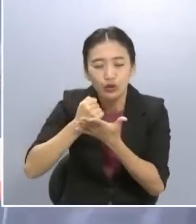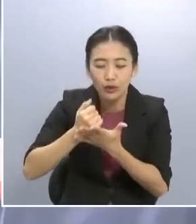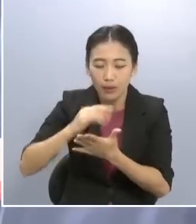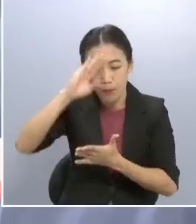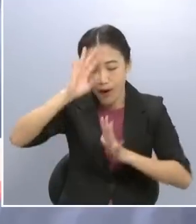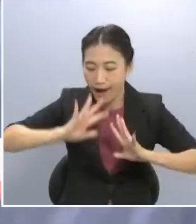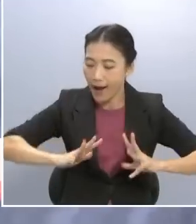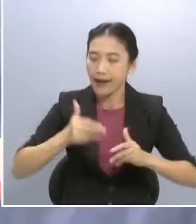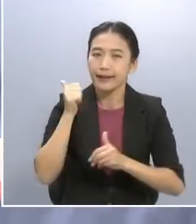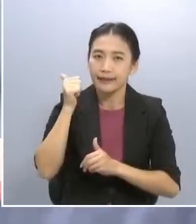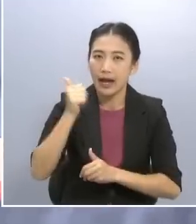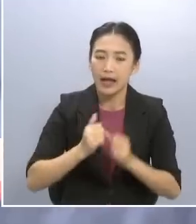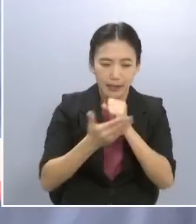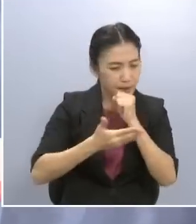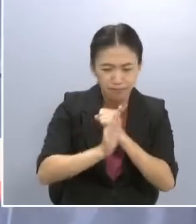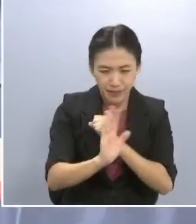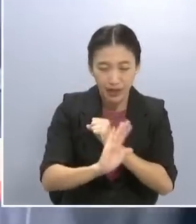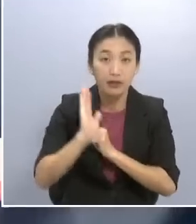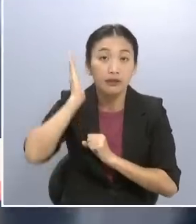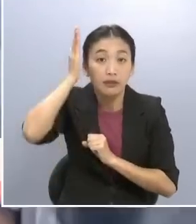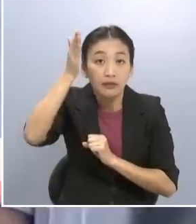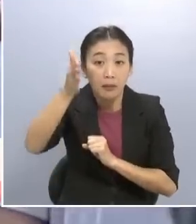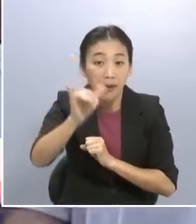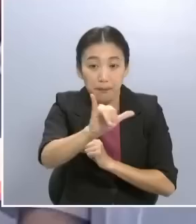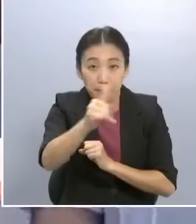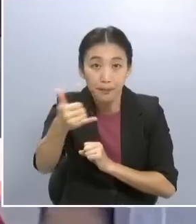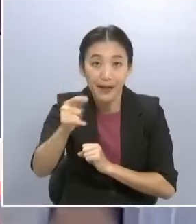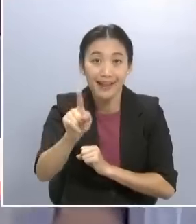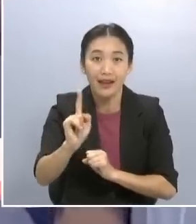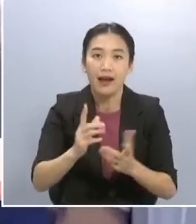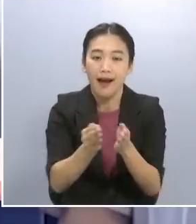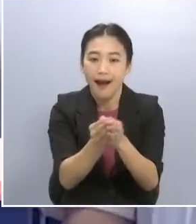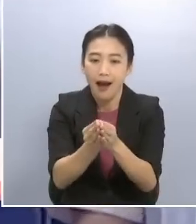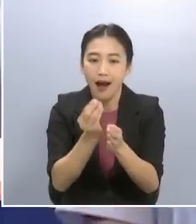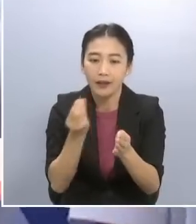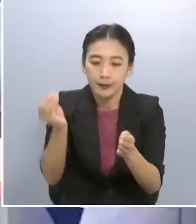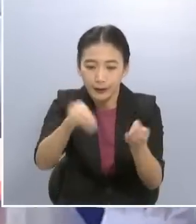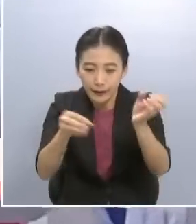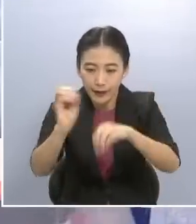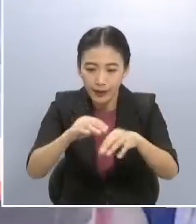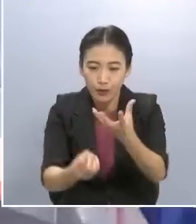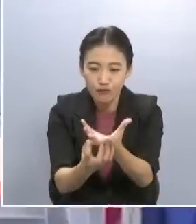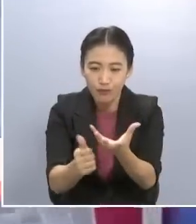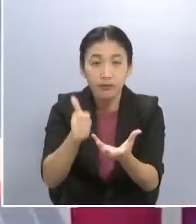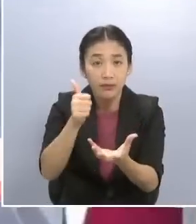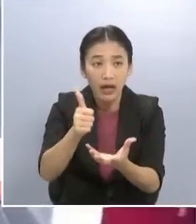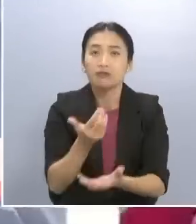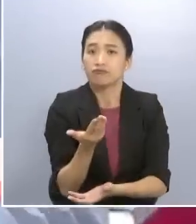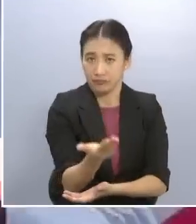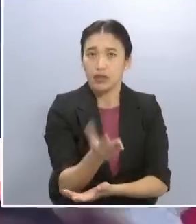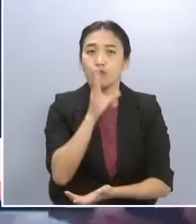สามารถนำไปปรุงอาหารได้นำมาพีสูบกันเองก็ได้เนี่ยค่ะอยู่ในโน้ตบุ๊กใน iPad